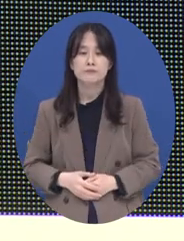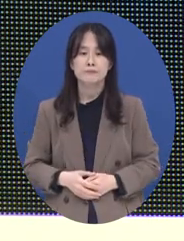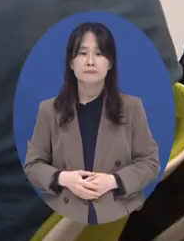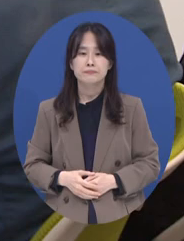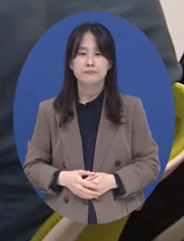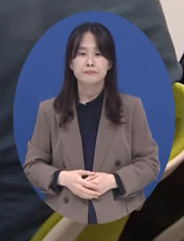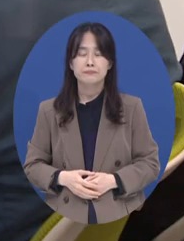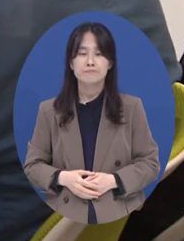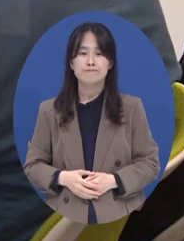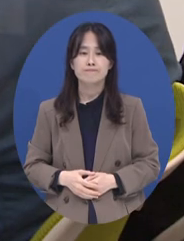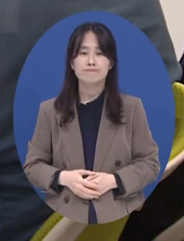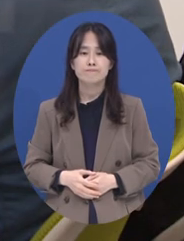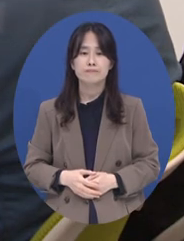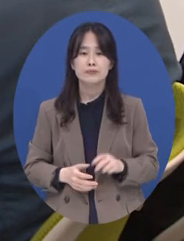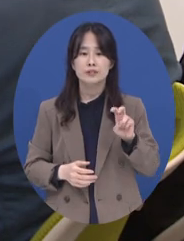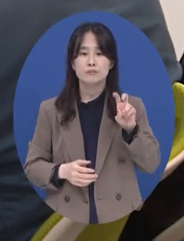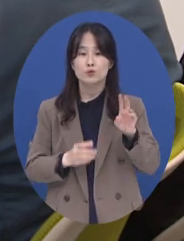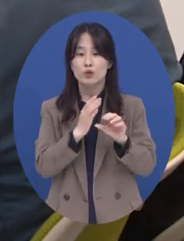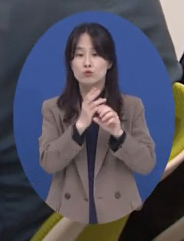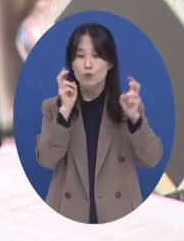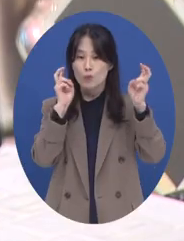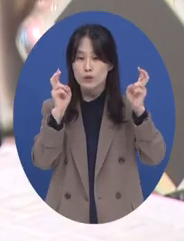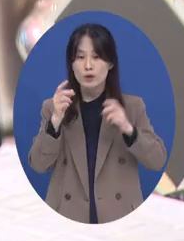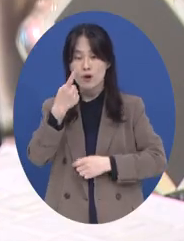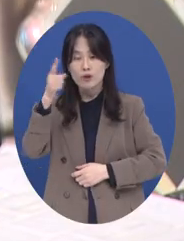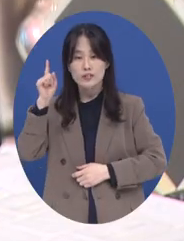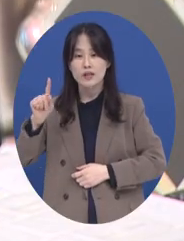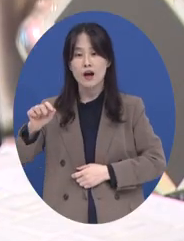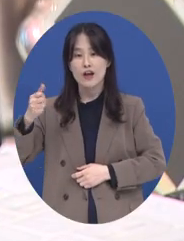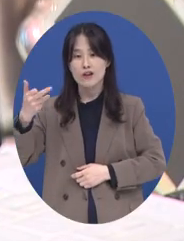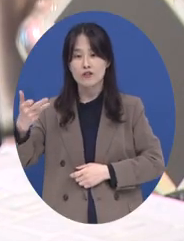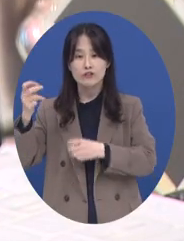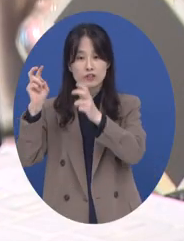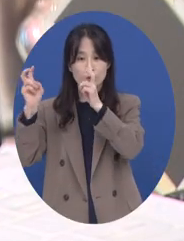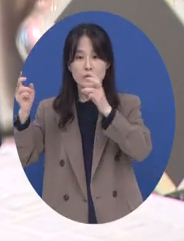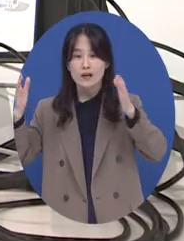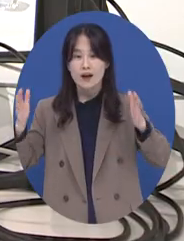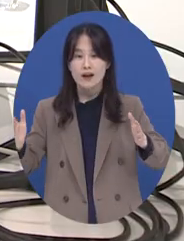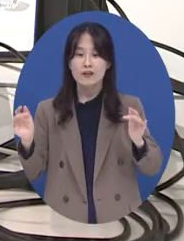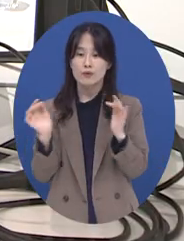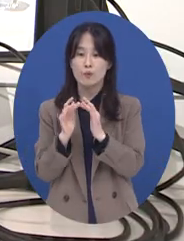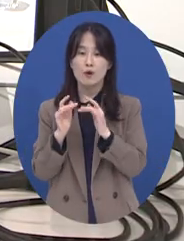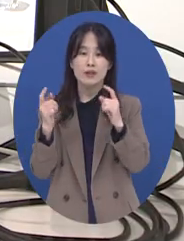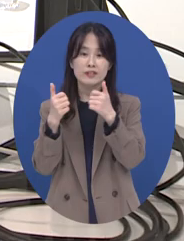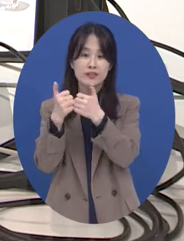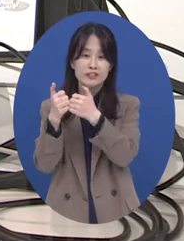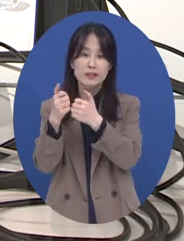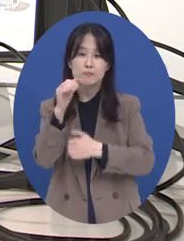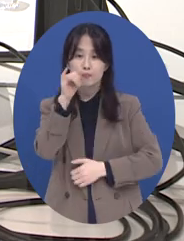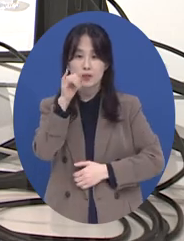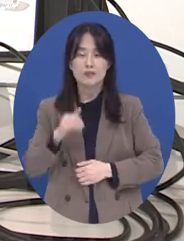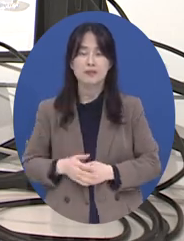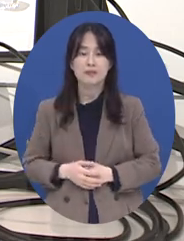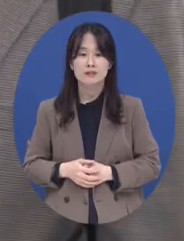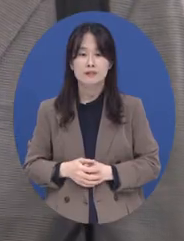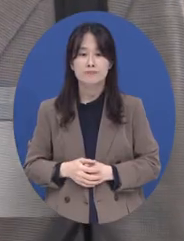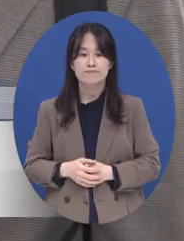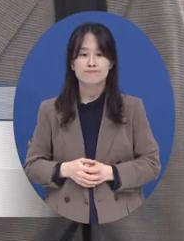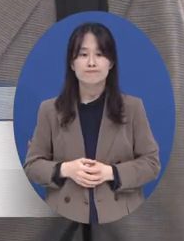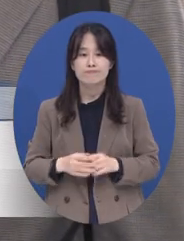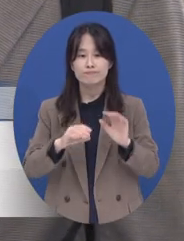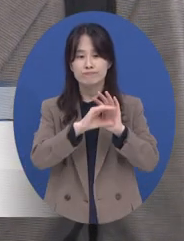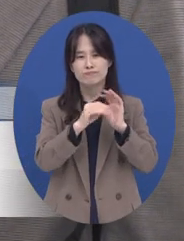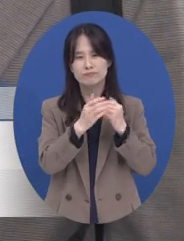것입니다. 도내 22개 기업과 러시아 18개 기업 간 온라인 상담회도 이어졌습니다.